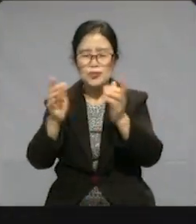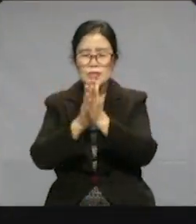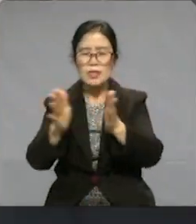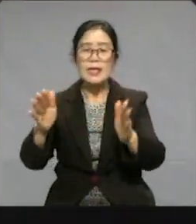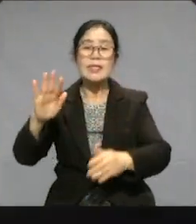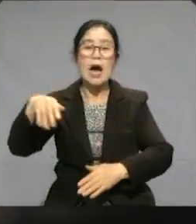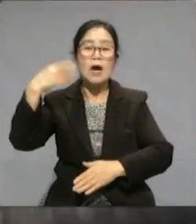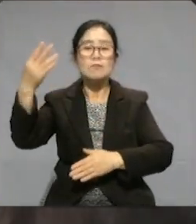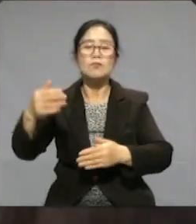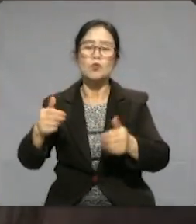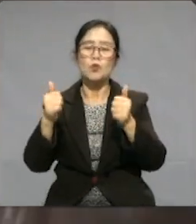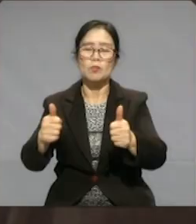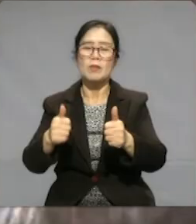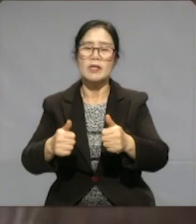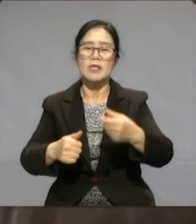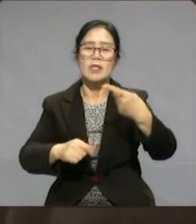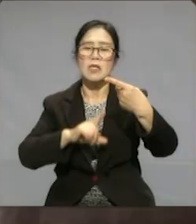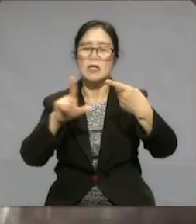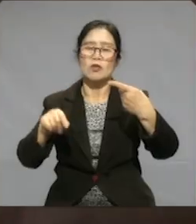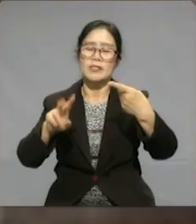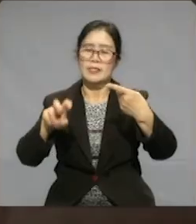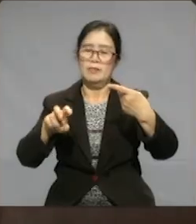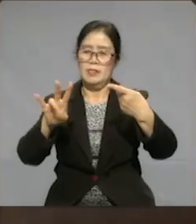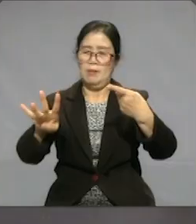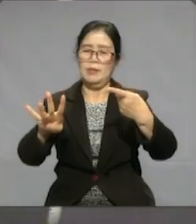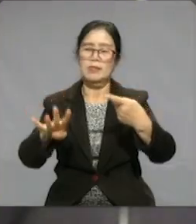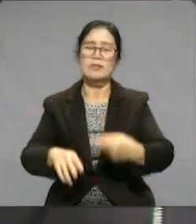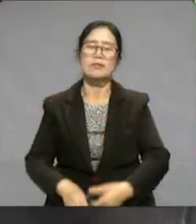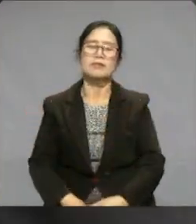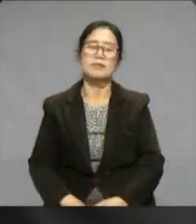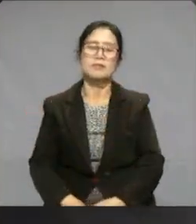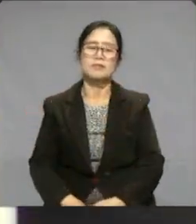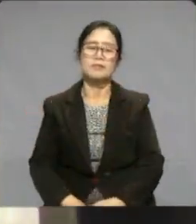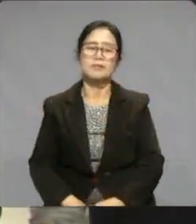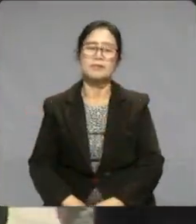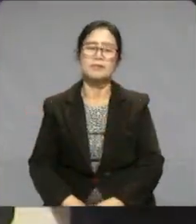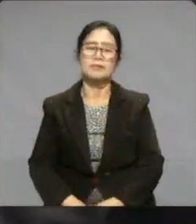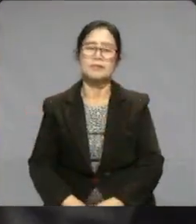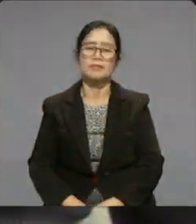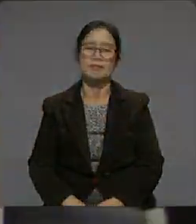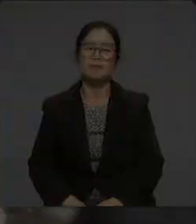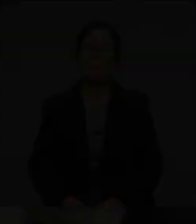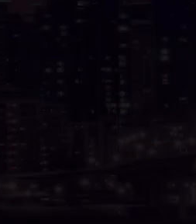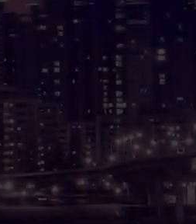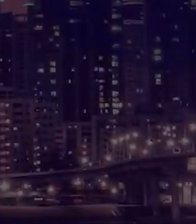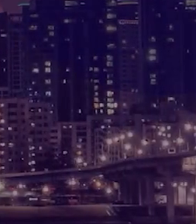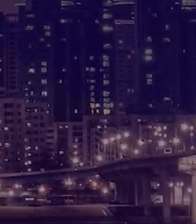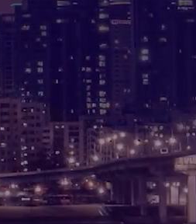다음 공판은 1월 23일 진행될 예정입니다. OBS 뉴스 이상호입니다.